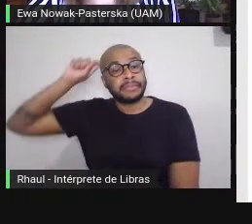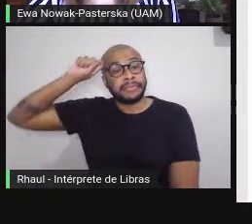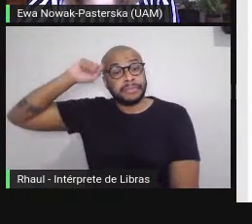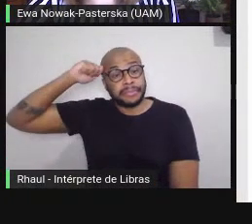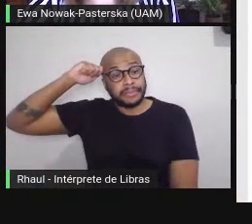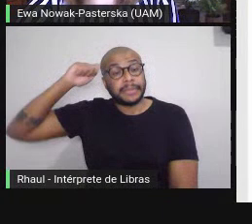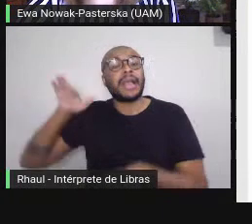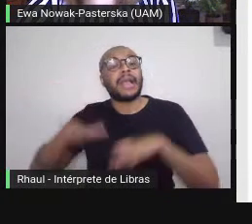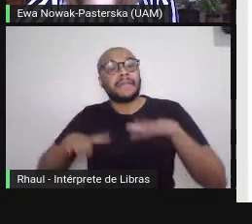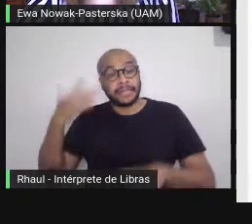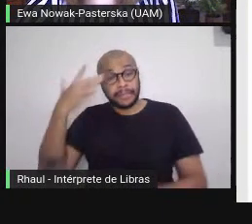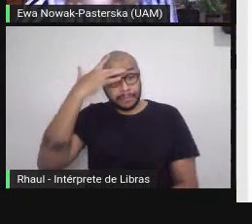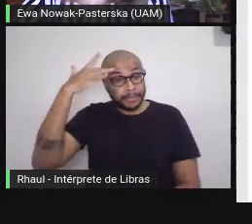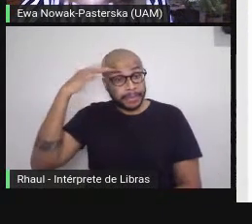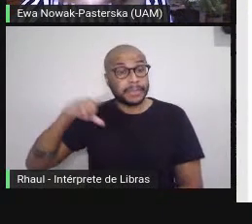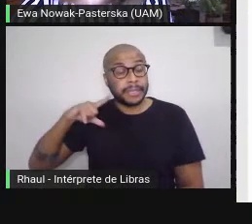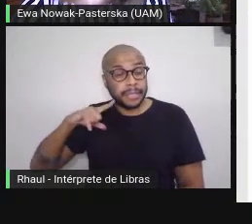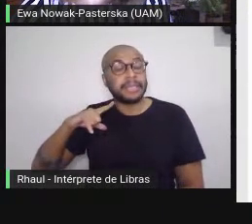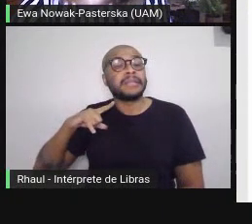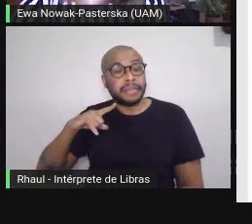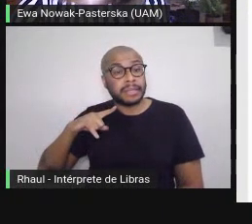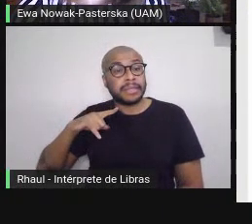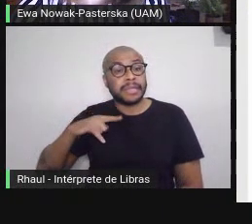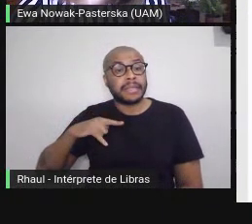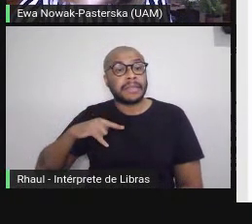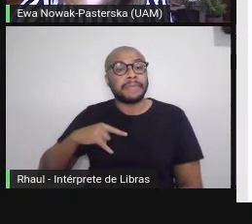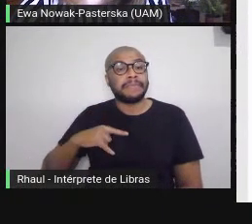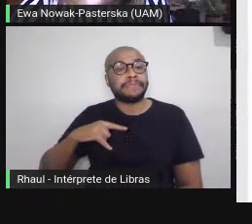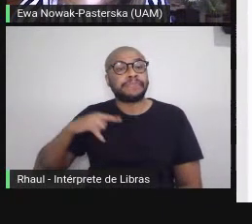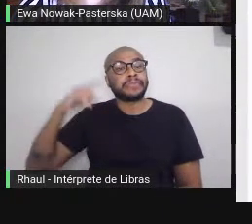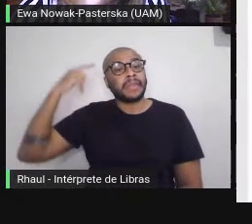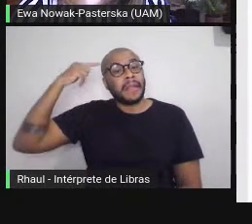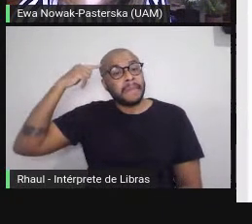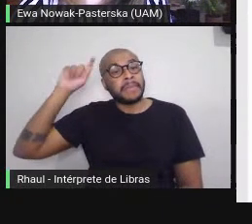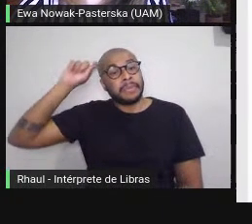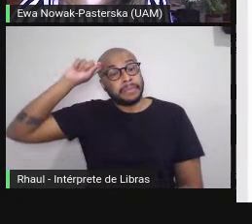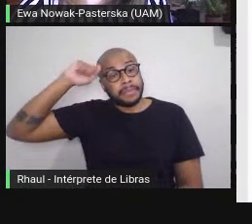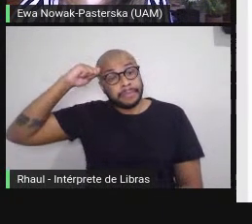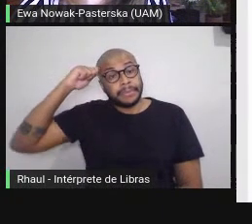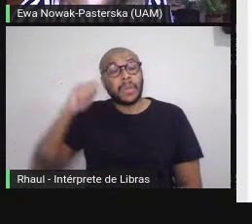Então, provavelmente a pessoa tinha cabelos pretos, olhos pretos.